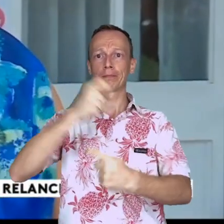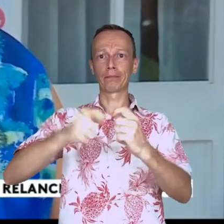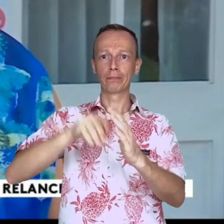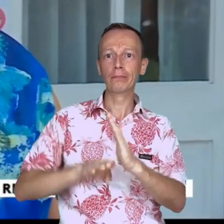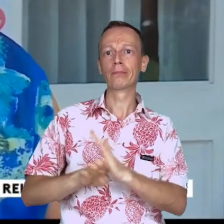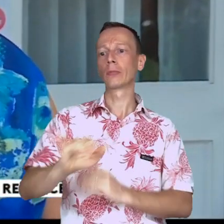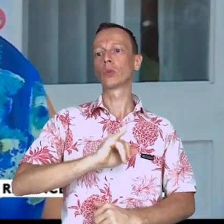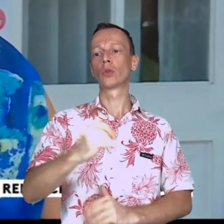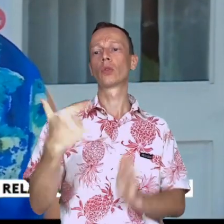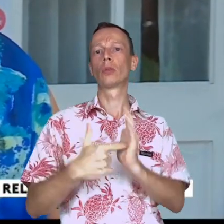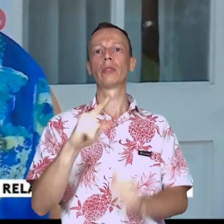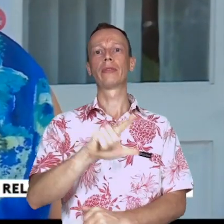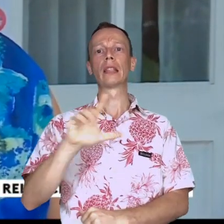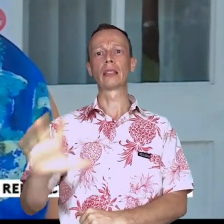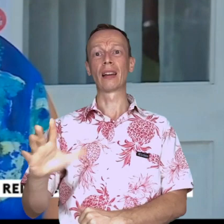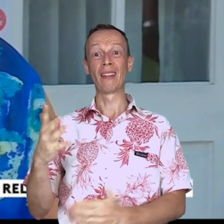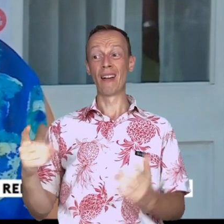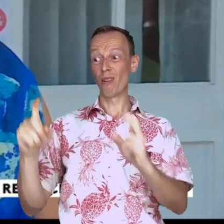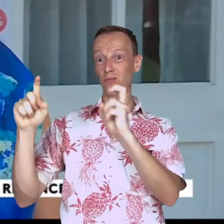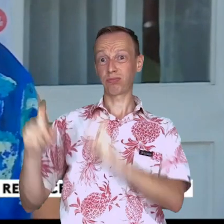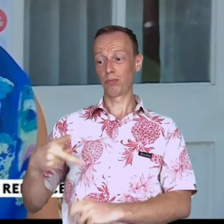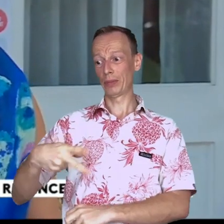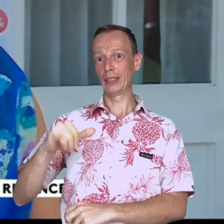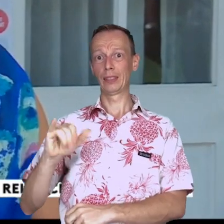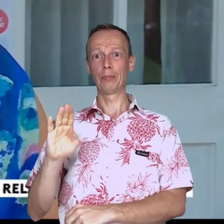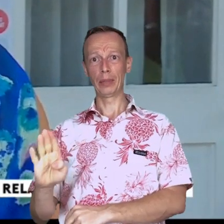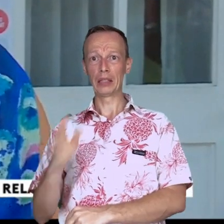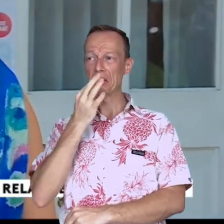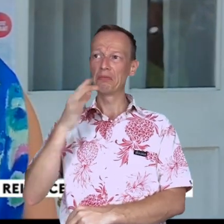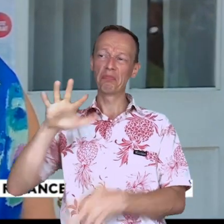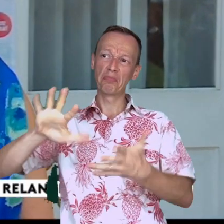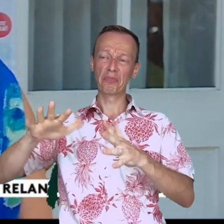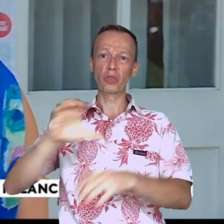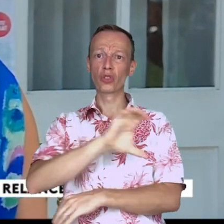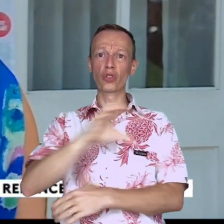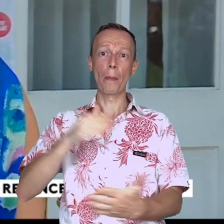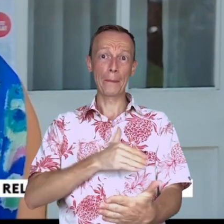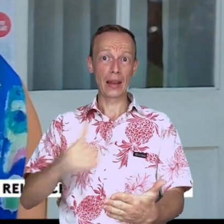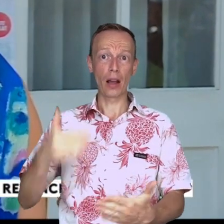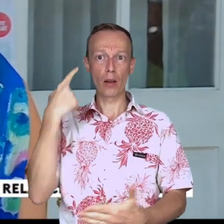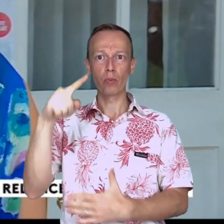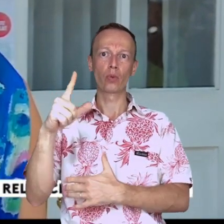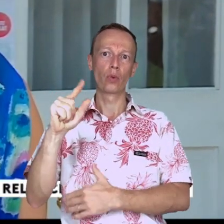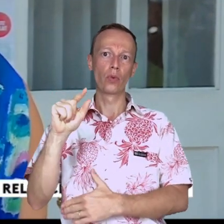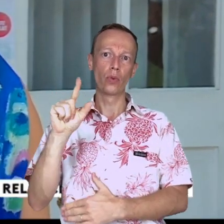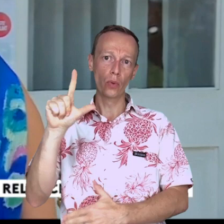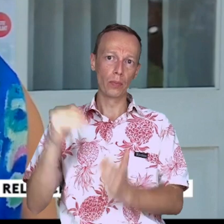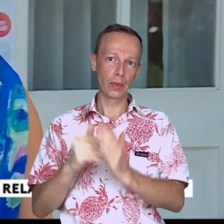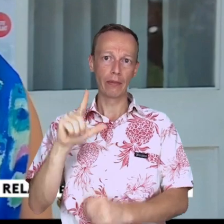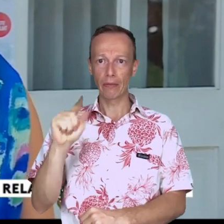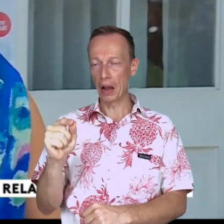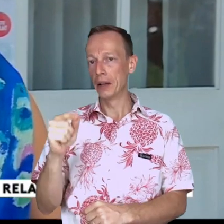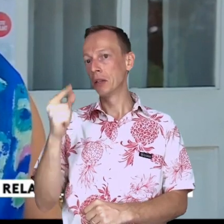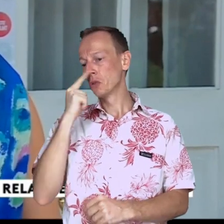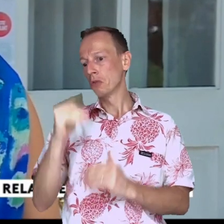relance 2025 pour un petit peu pallier la baisse du PIB, qui ont été durement impactés par la baisse des cotisations sociales. Tout